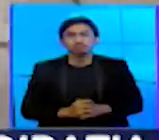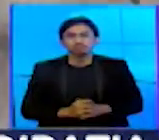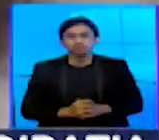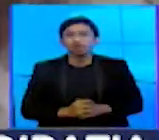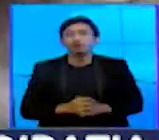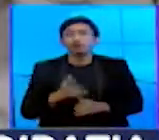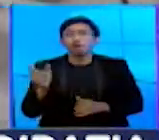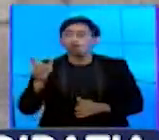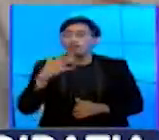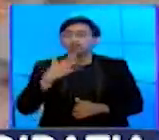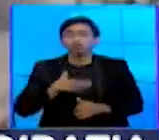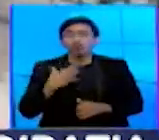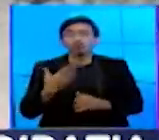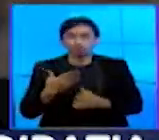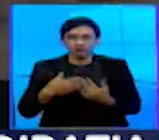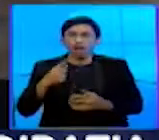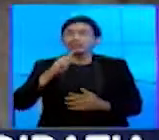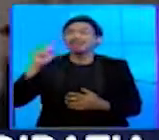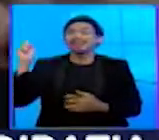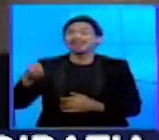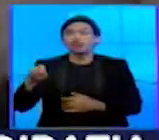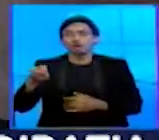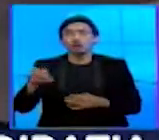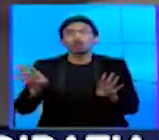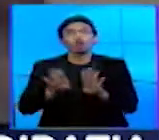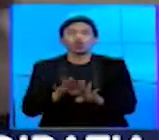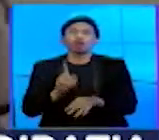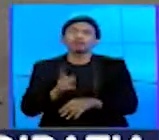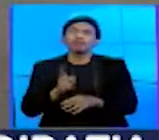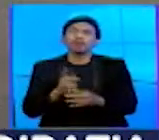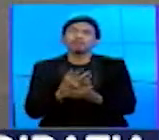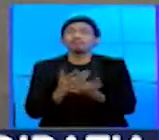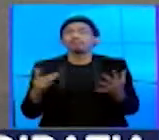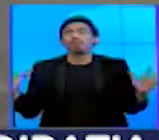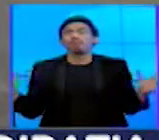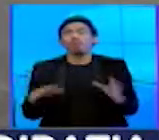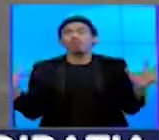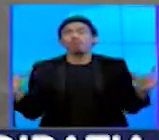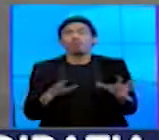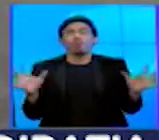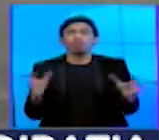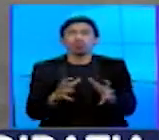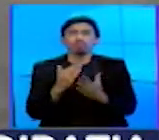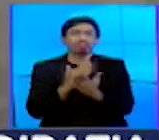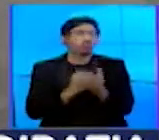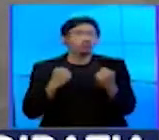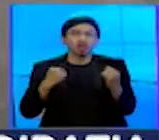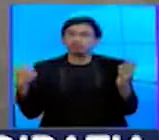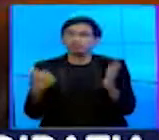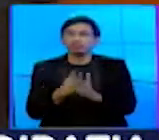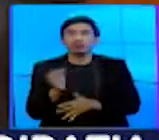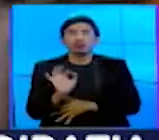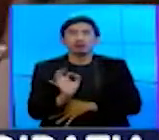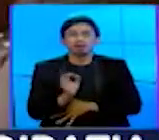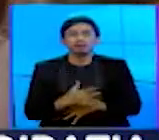menutup kafe karena telah menimbulkan kerumunan tanpa mengindahkan protokol kesehatan. Razia protokol